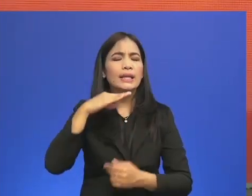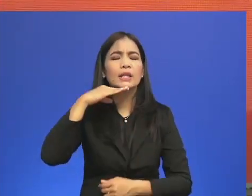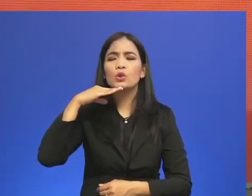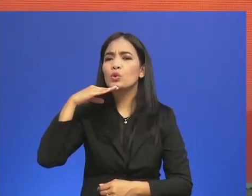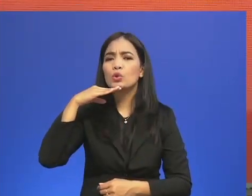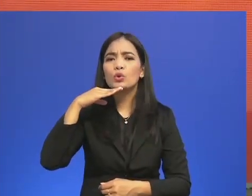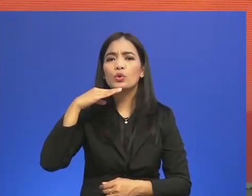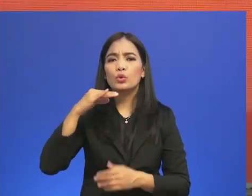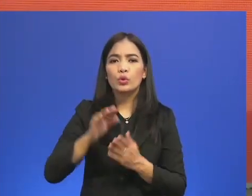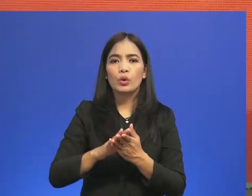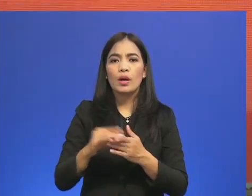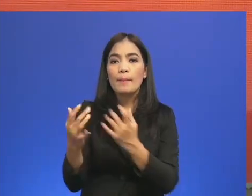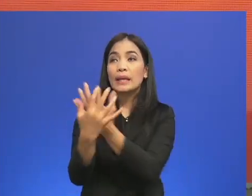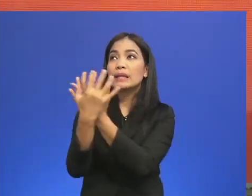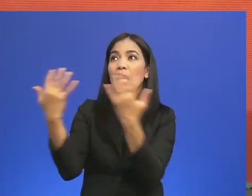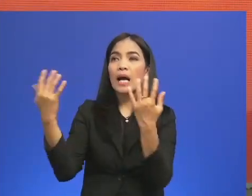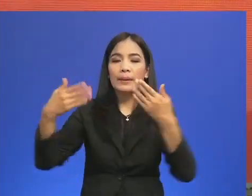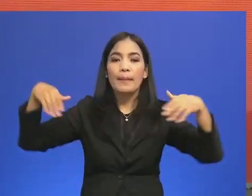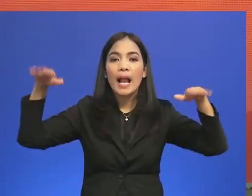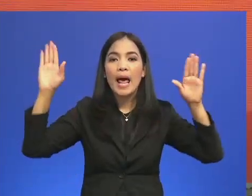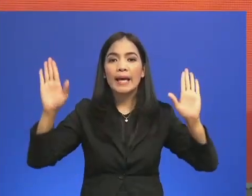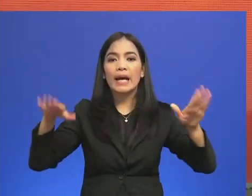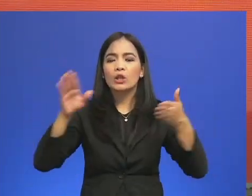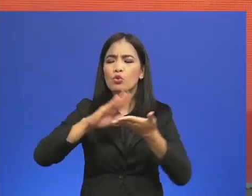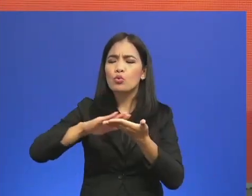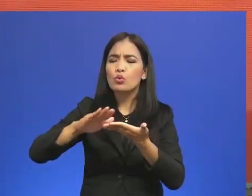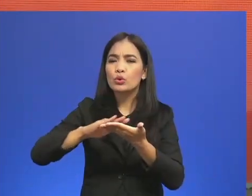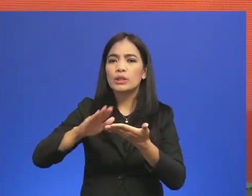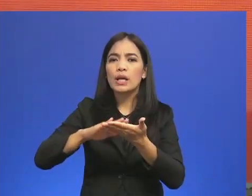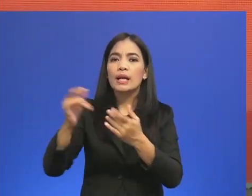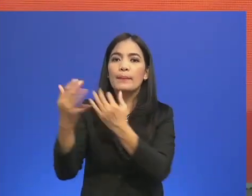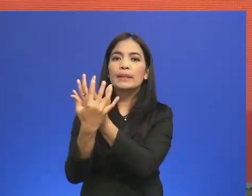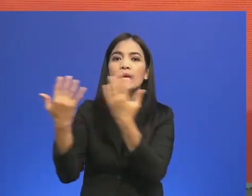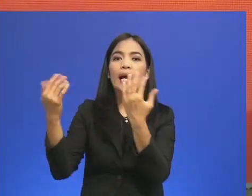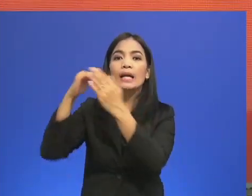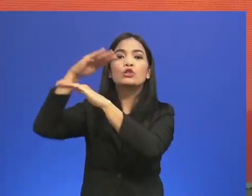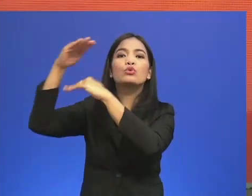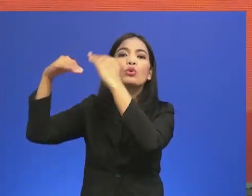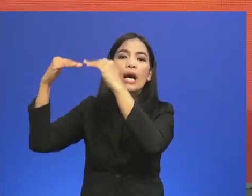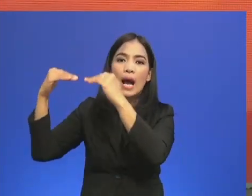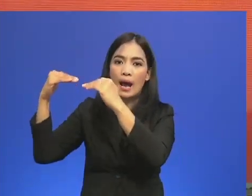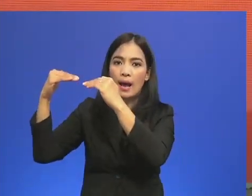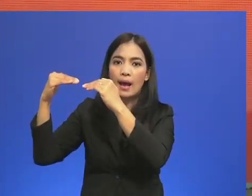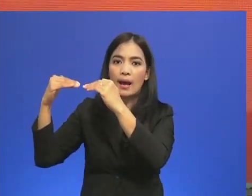yang dinantikan oleh para malaikat kudus dan penghuni surga.